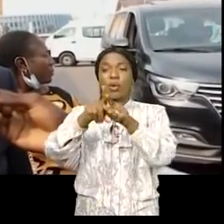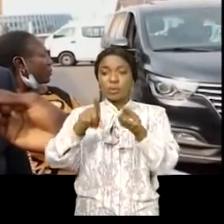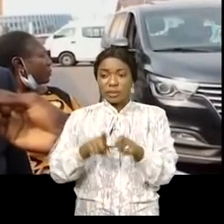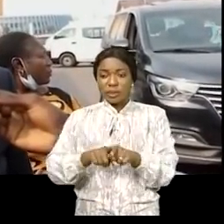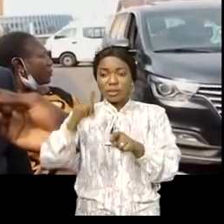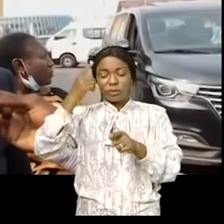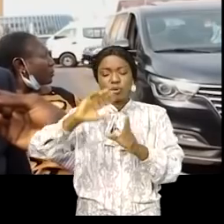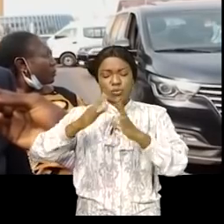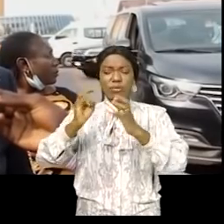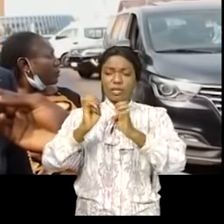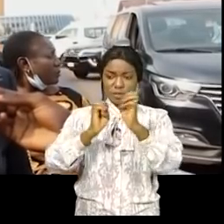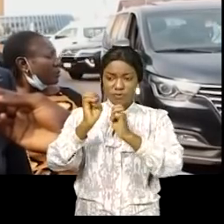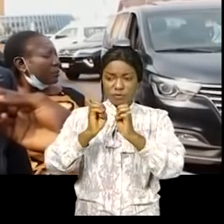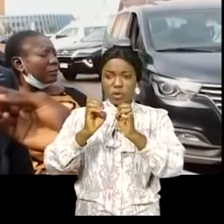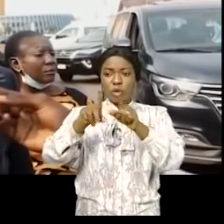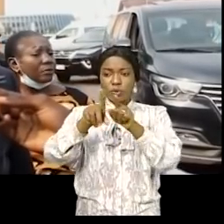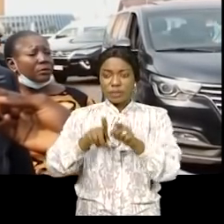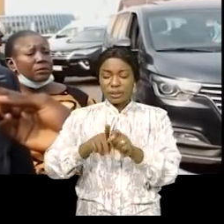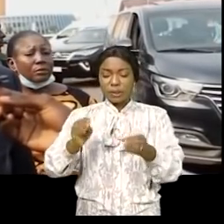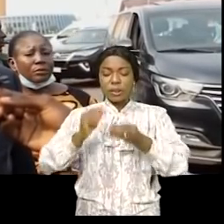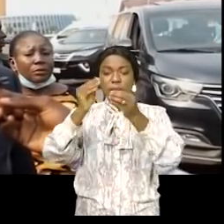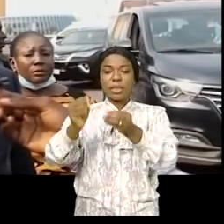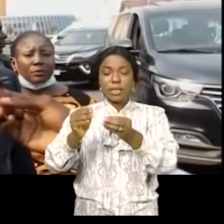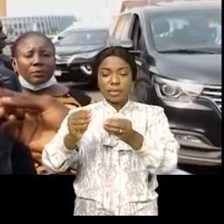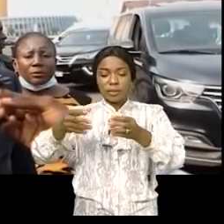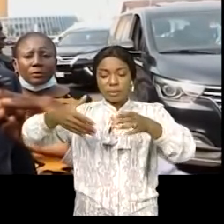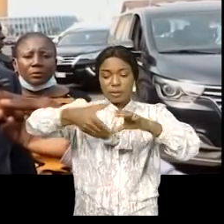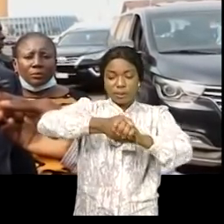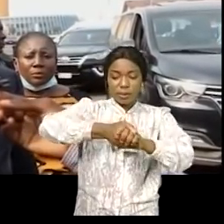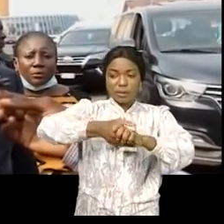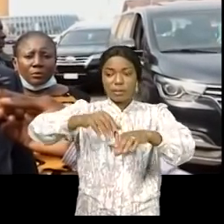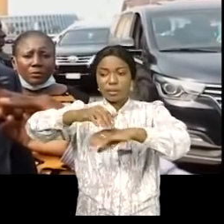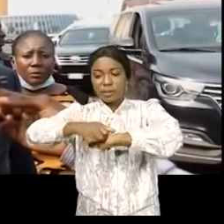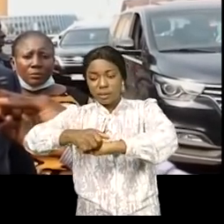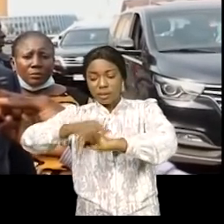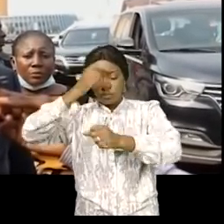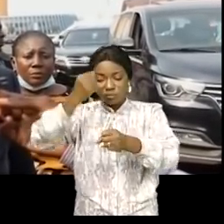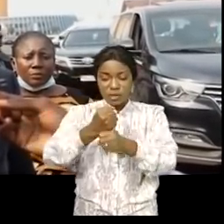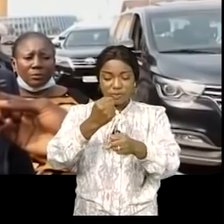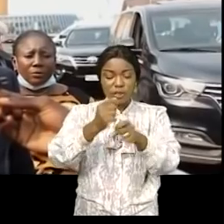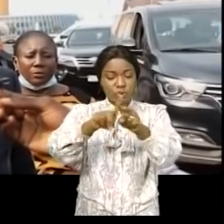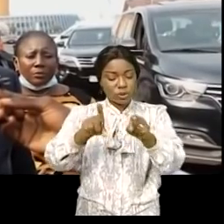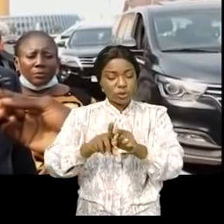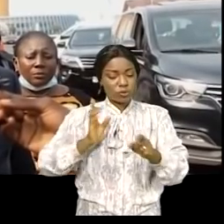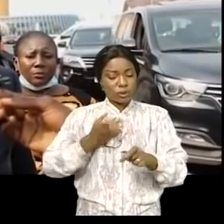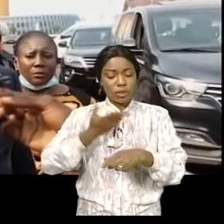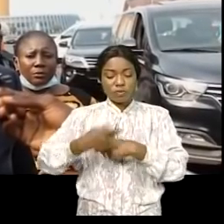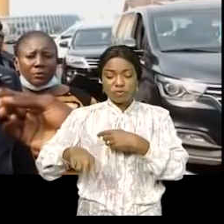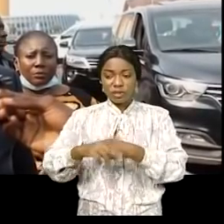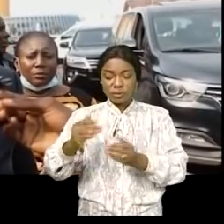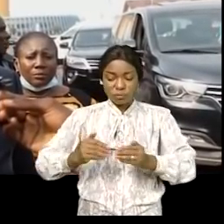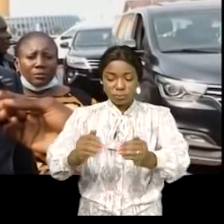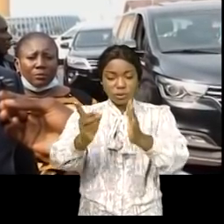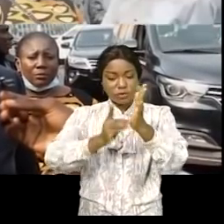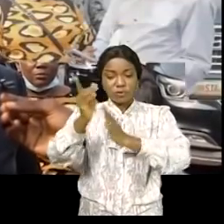tous les niveaux pour que nous puissions nous tenir la main dans la main, nous souder les coudes pour conduire notre province vers son développement